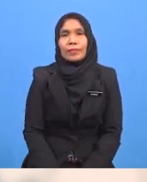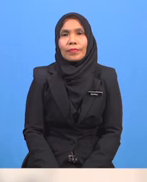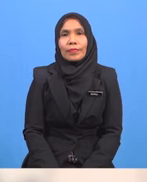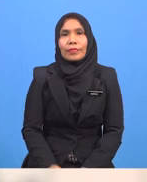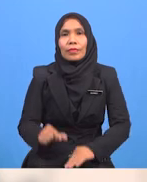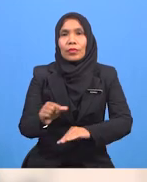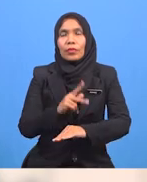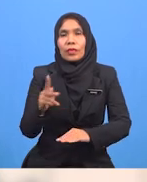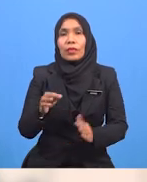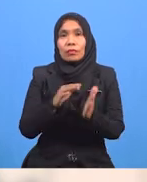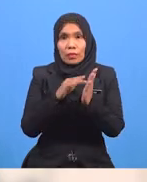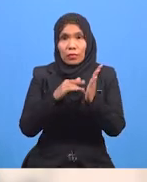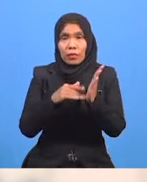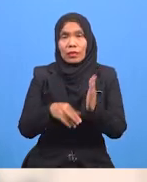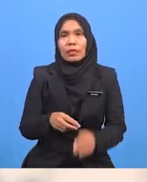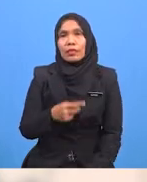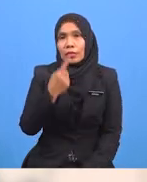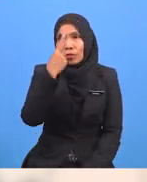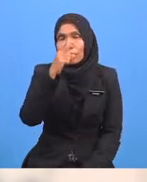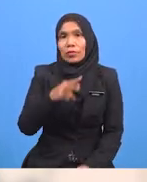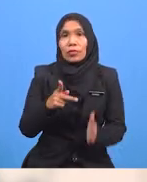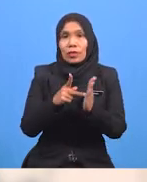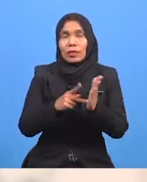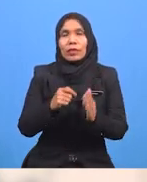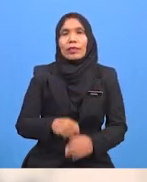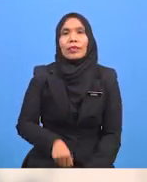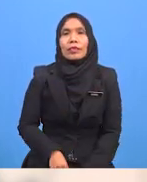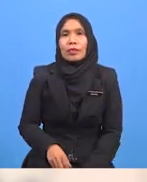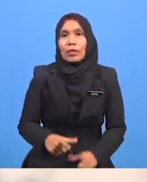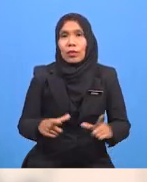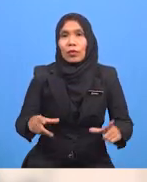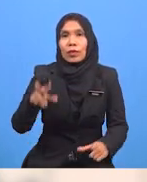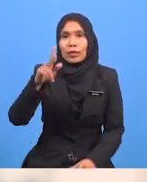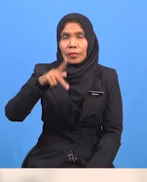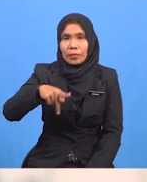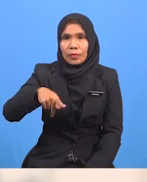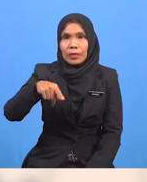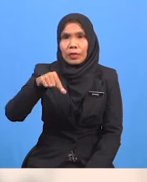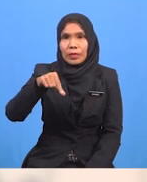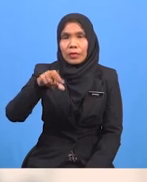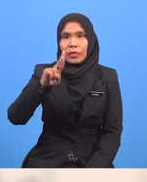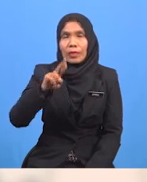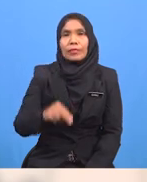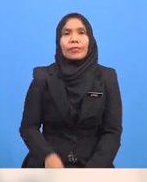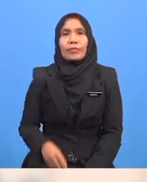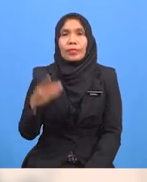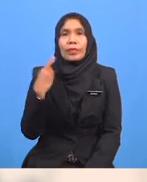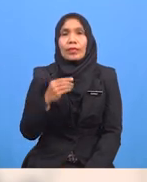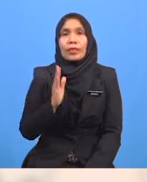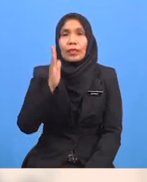gunakan Calculate untuk mengira luas ksdk kita akan dapat